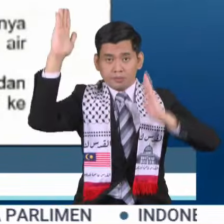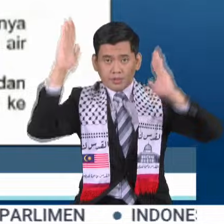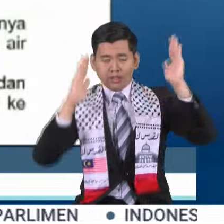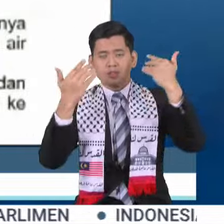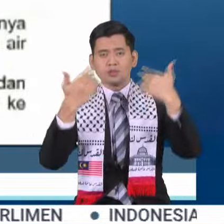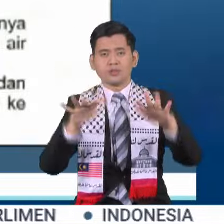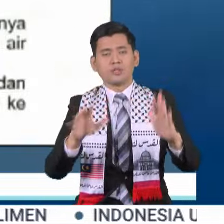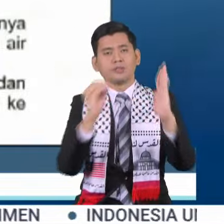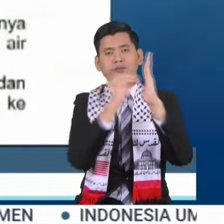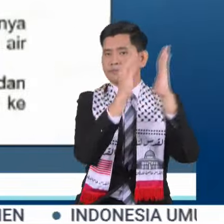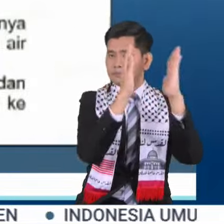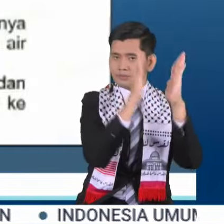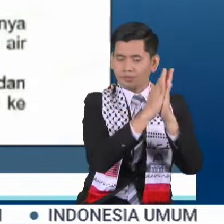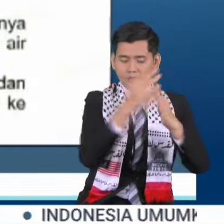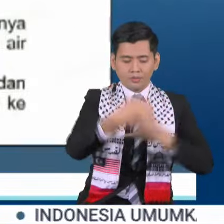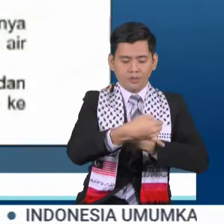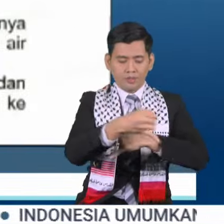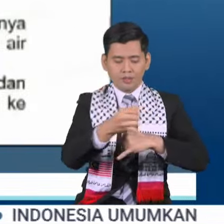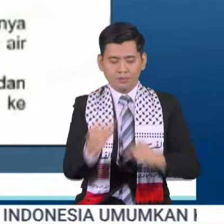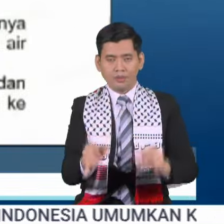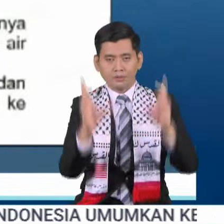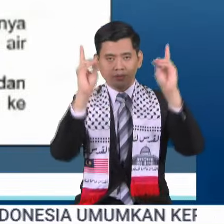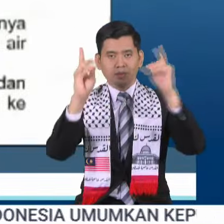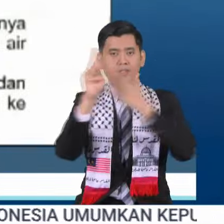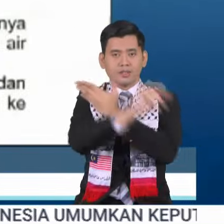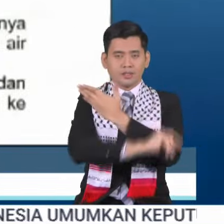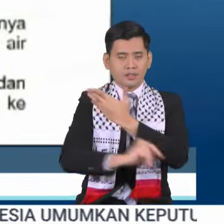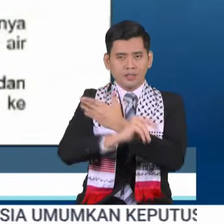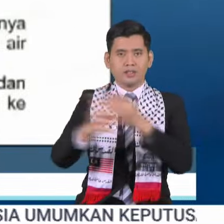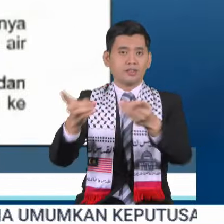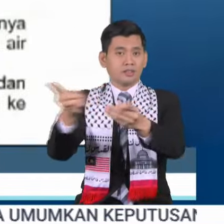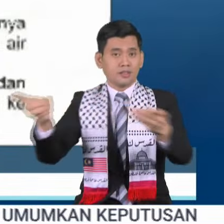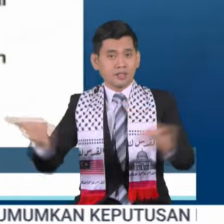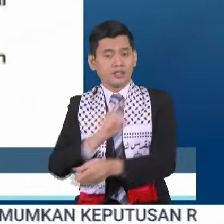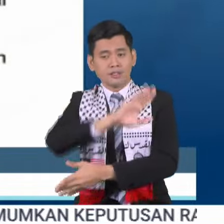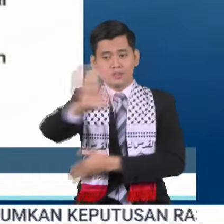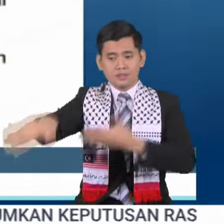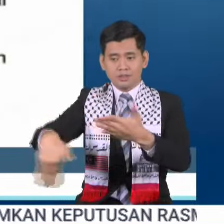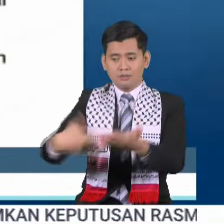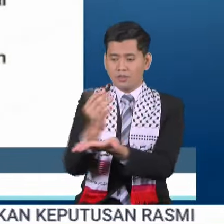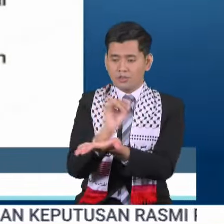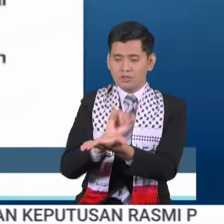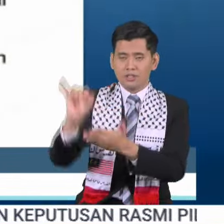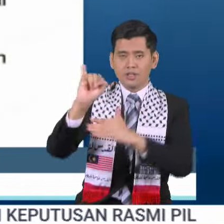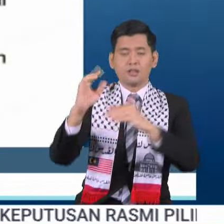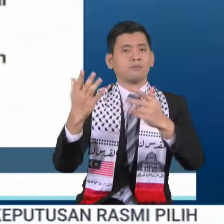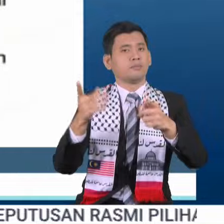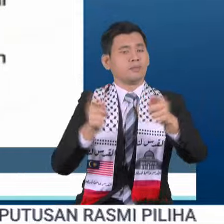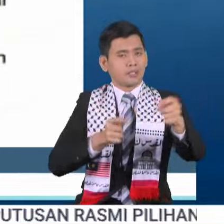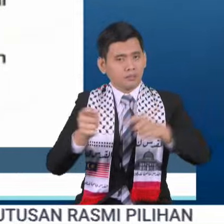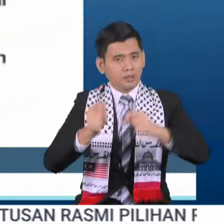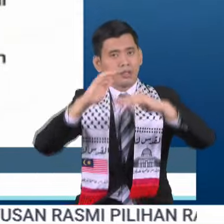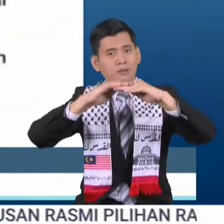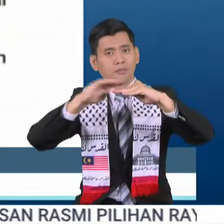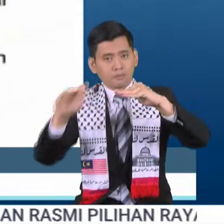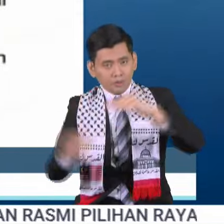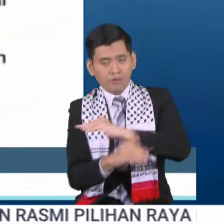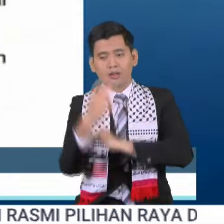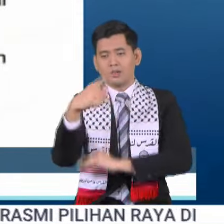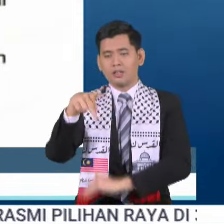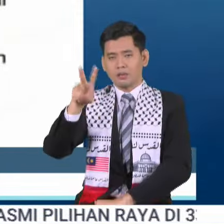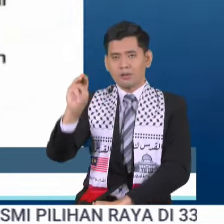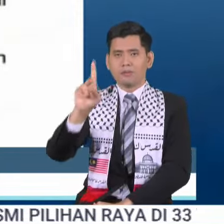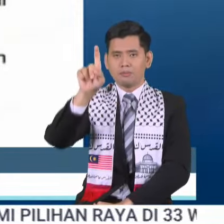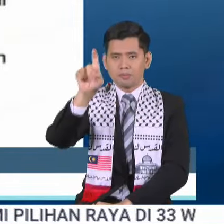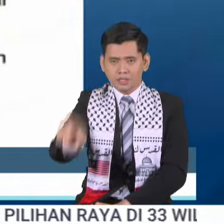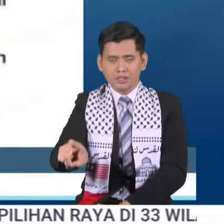ditetapkan jabatan pendidikan Negeri pejabat pendidikan daerah dan semua institusi pendidikan di bawah KPM diminta melak anakan langkah-langkah